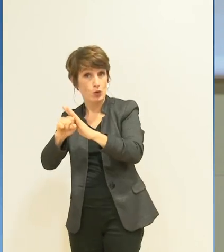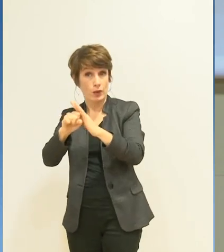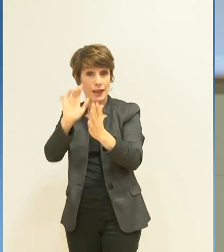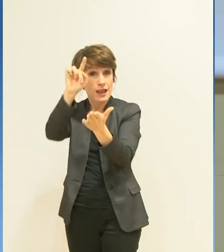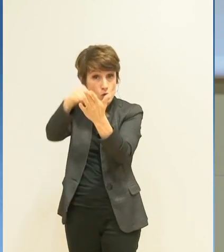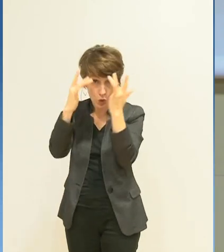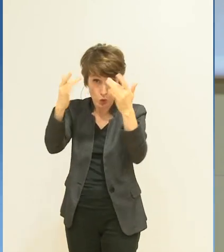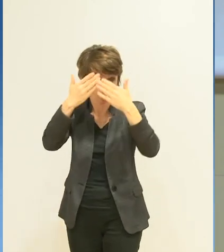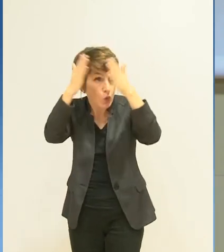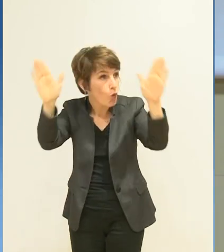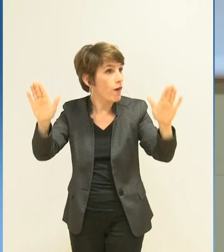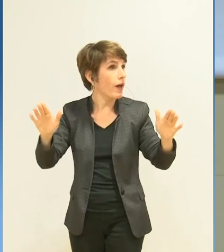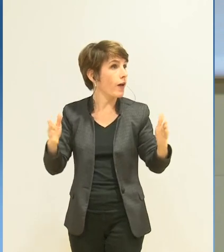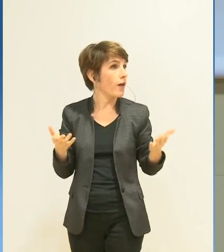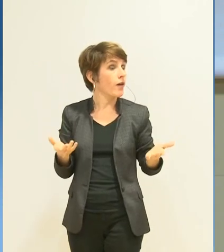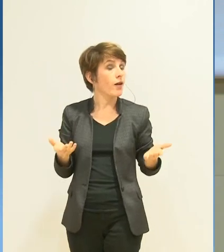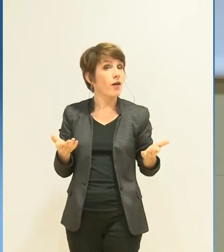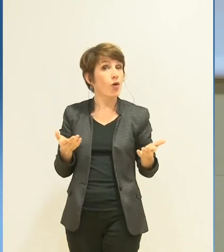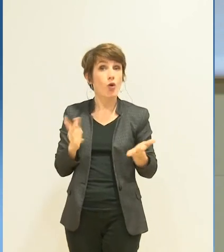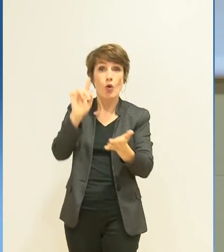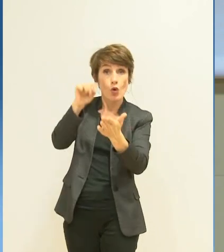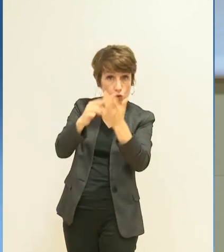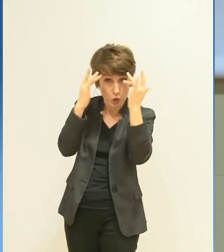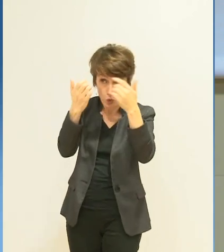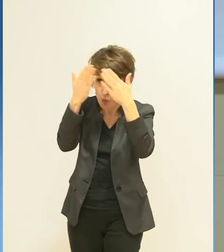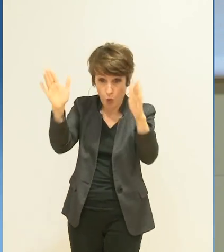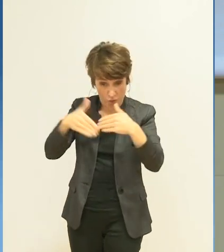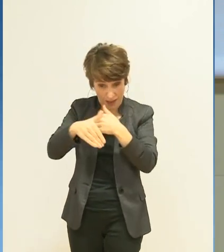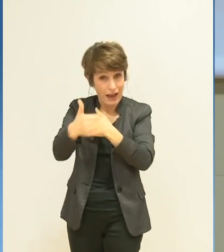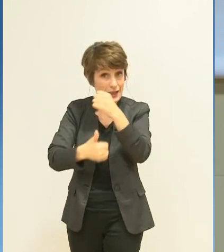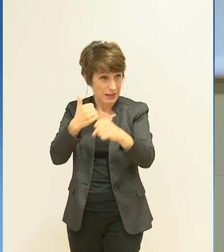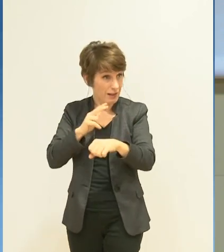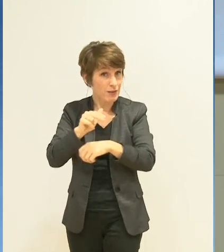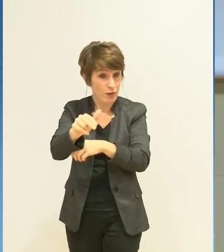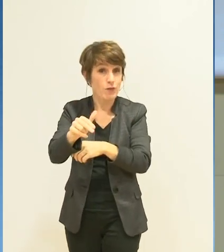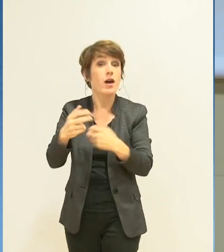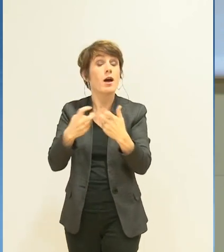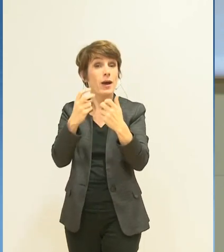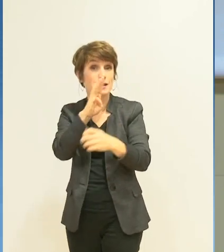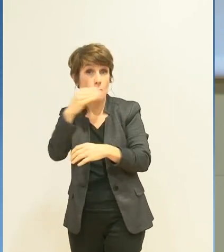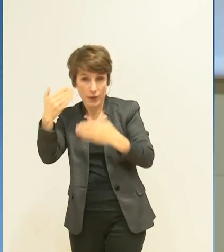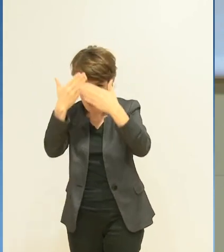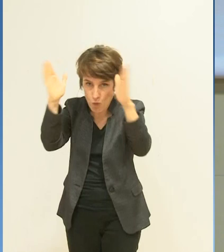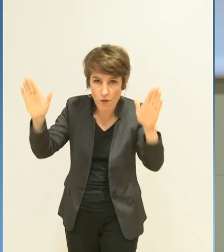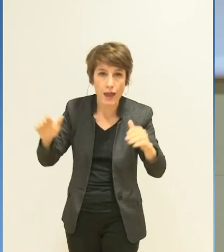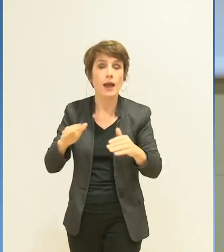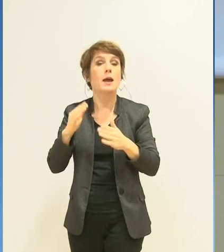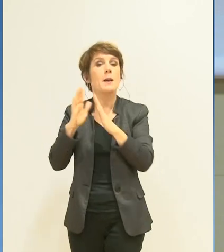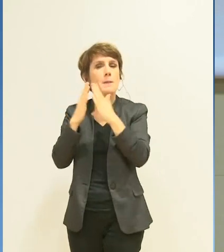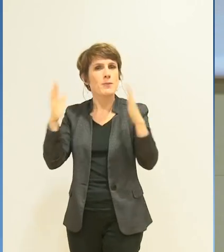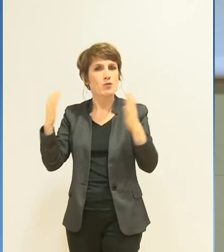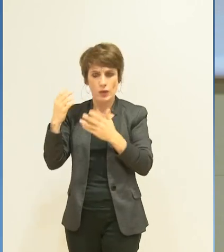l'ouverture de cette culture rien que pour l'année qui vient avec l'ouverture de la bête sur l'espace public d'habitués tech d'étudier le patrimoine